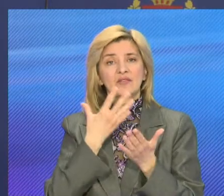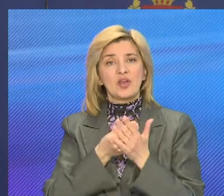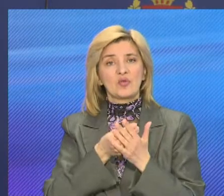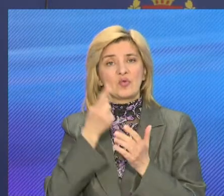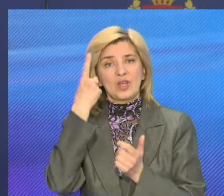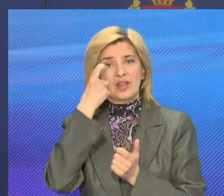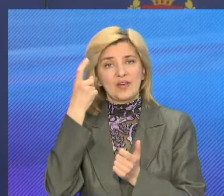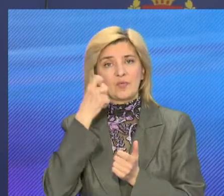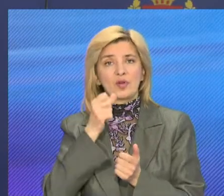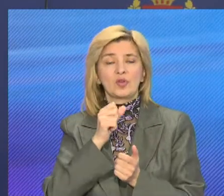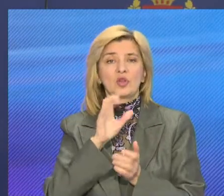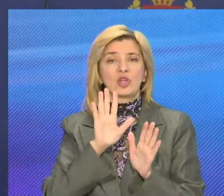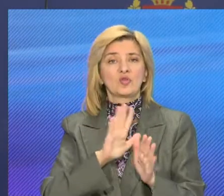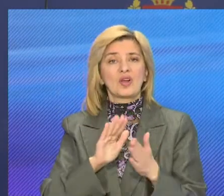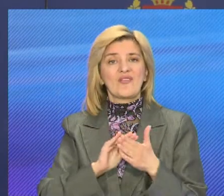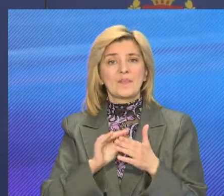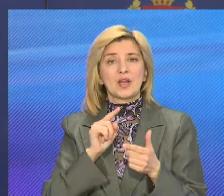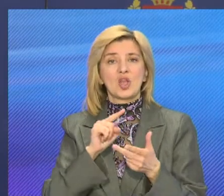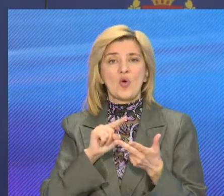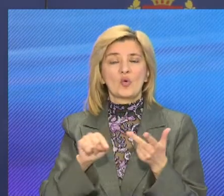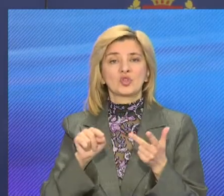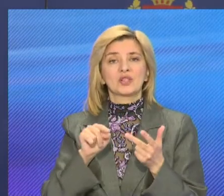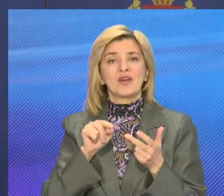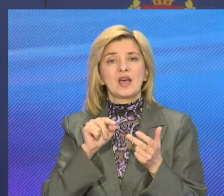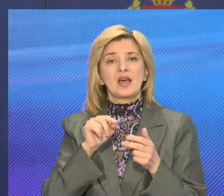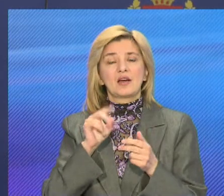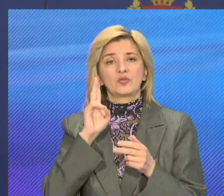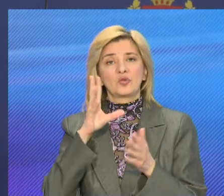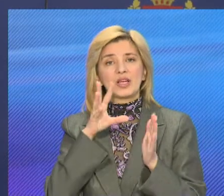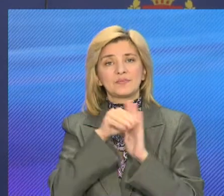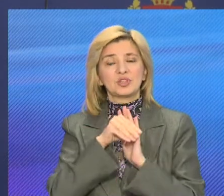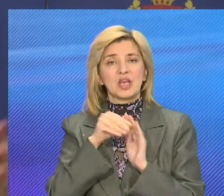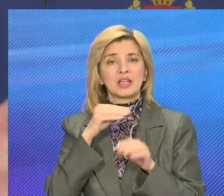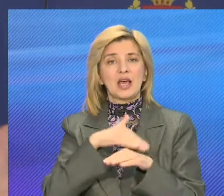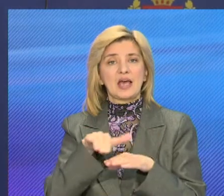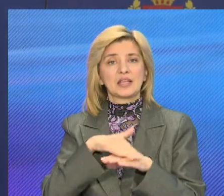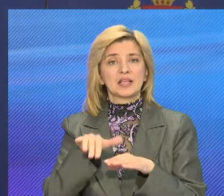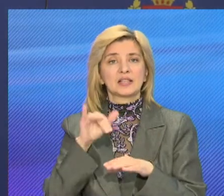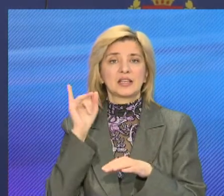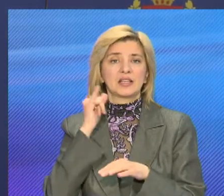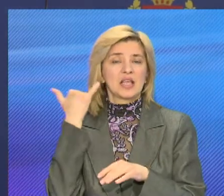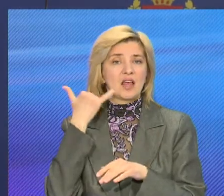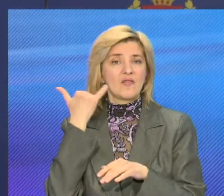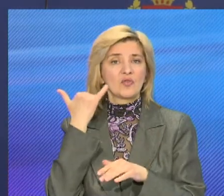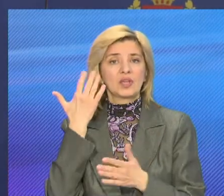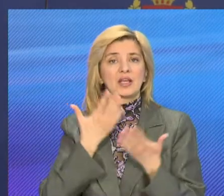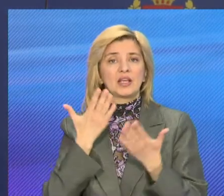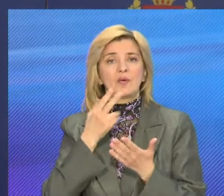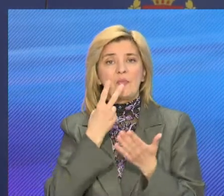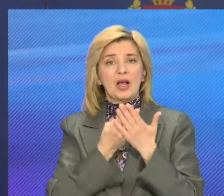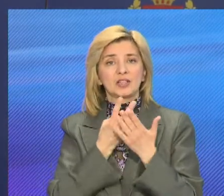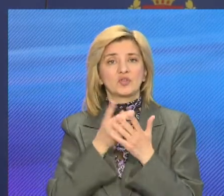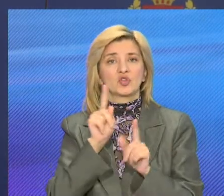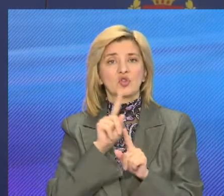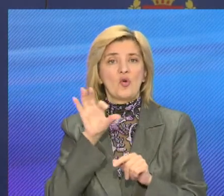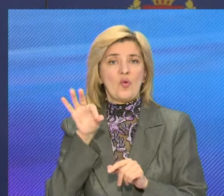размещает домашний адрес телефона, кто-то ставит метки геолокации о том, что сейчас он отдыхает в Турции, там, к примеру, или в другом регионе, и не думая о том, что